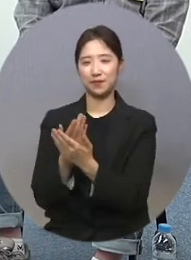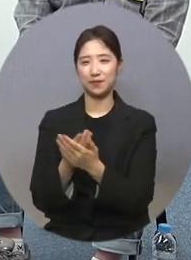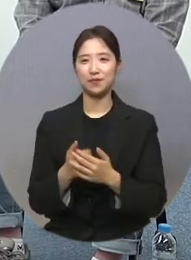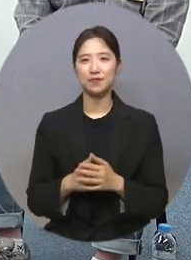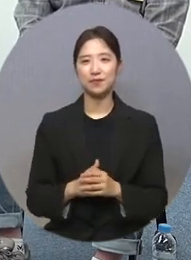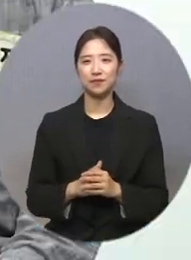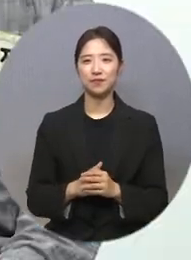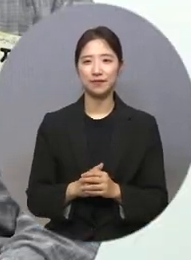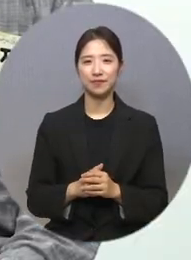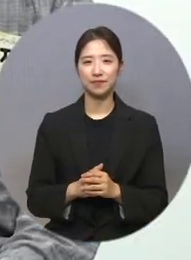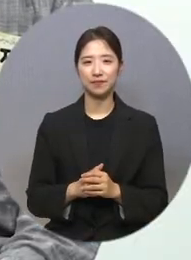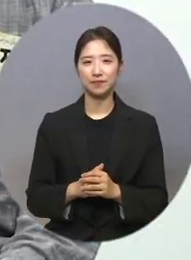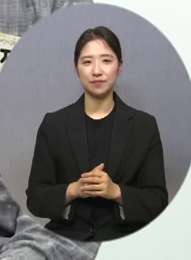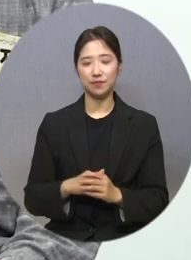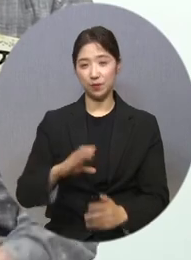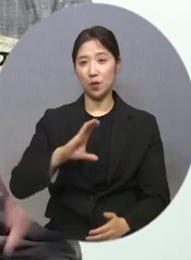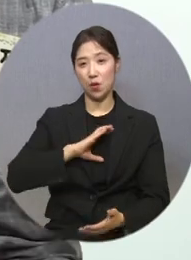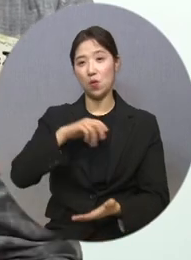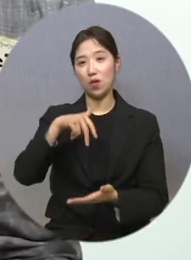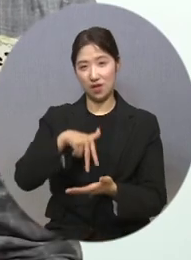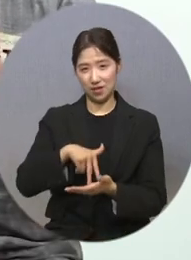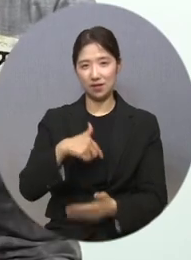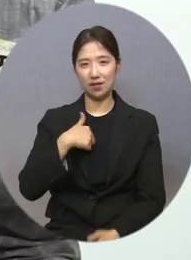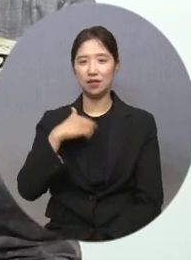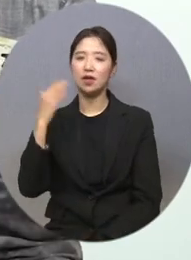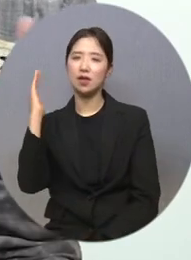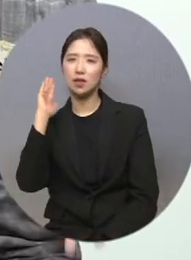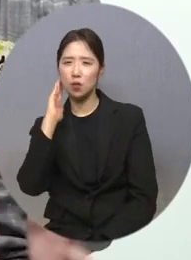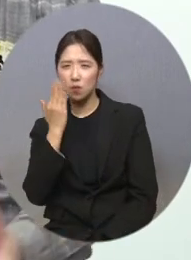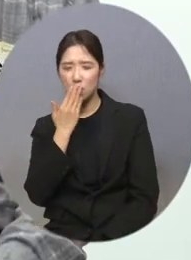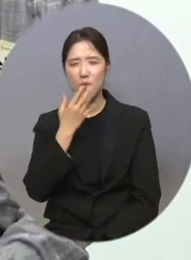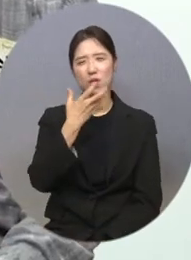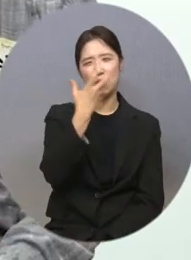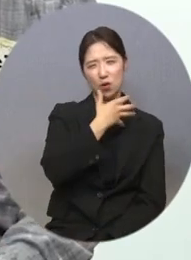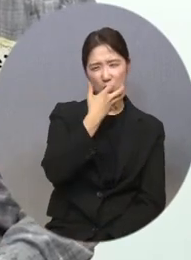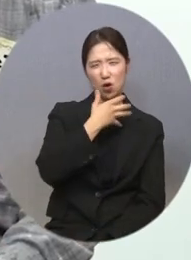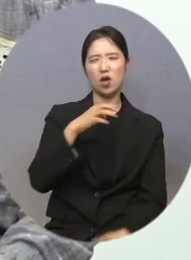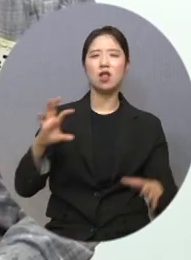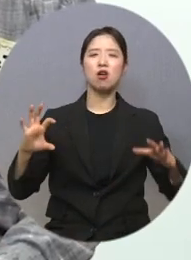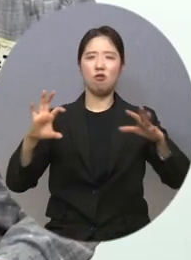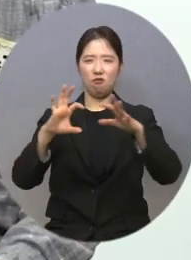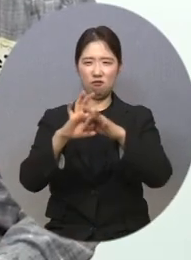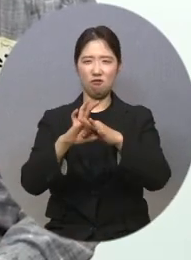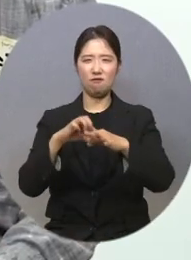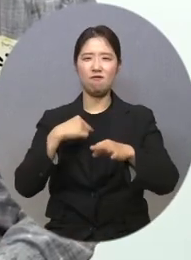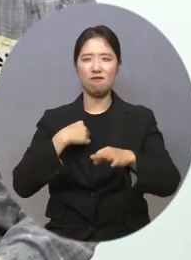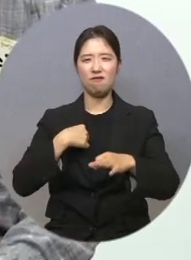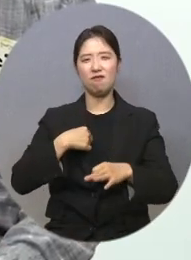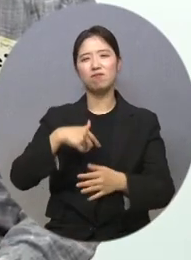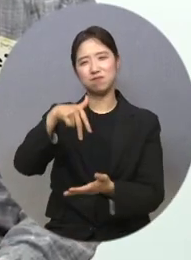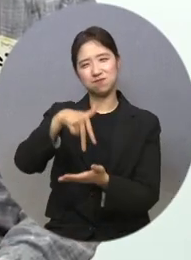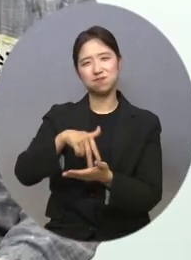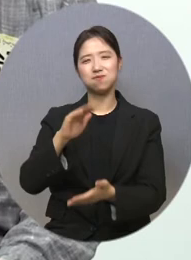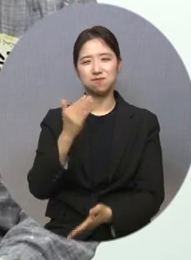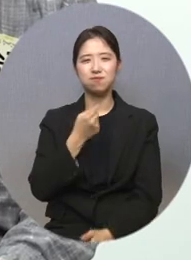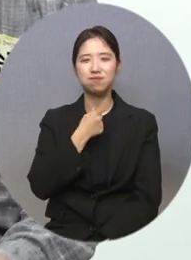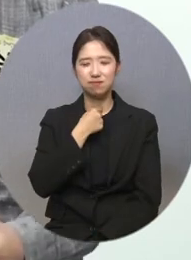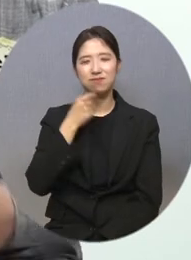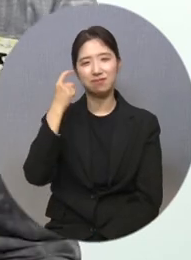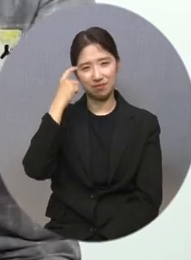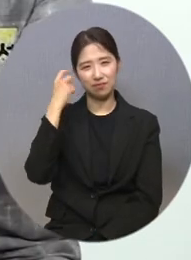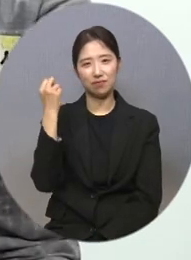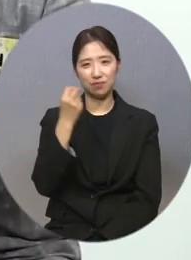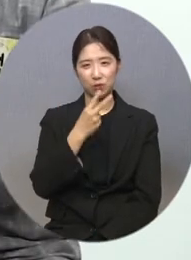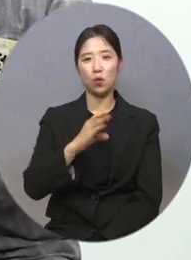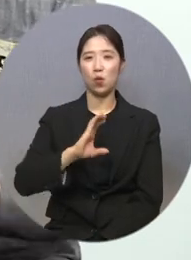부탁드리겠습니다. 코다로서 청인과 그 정말 농인을 연결하는 다리가 되고 싶다는 생각을 좀 많이 하게 되고요. 저희